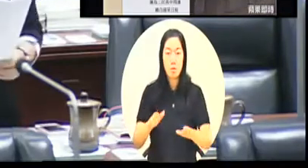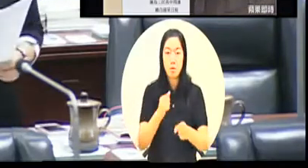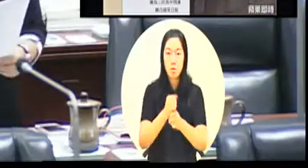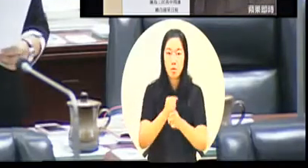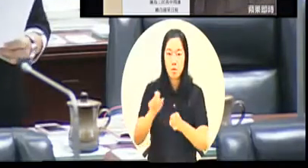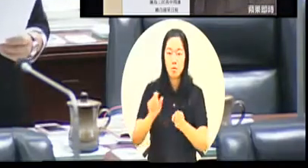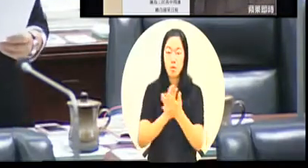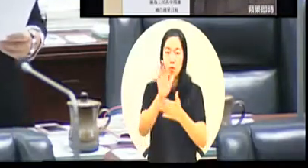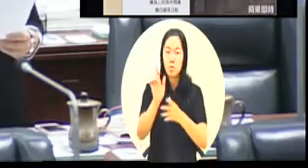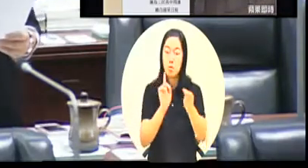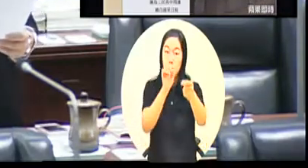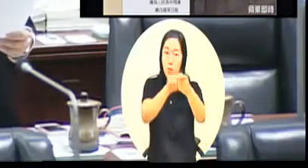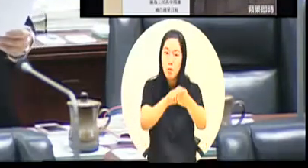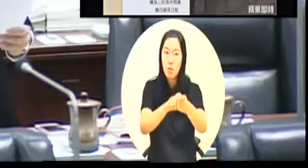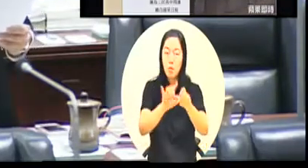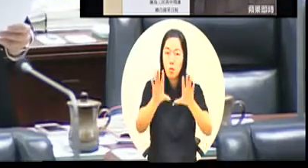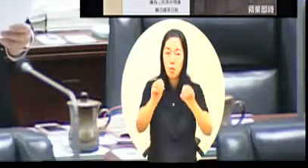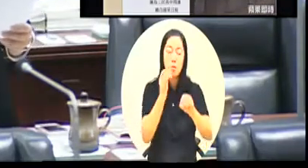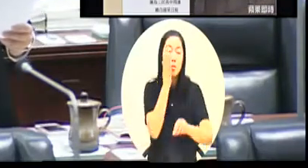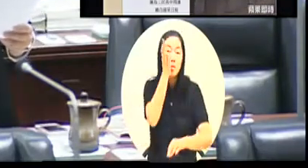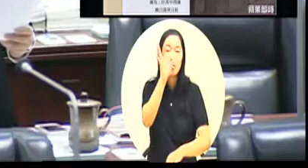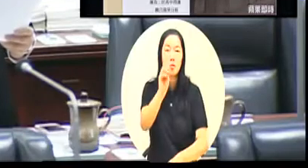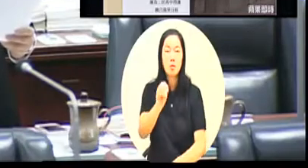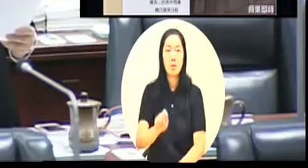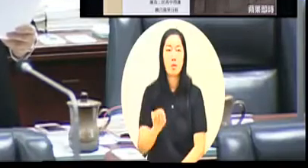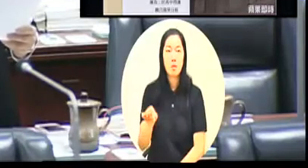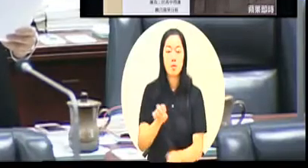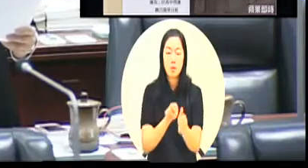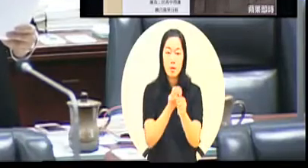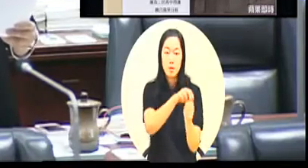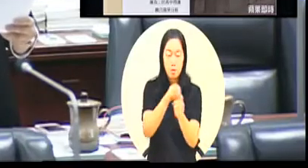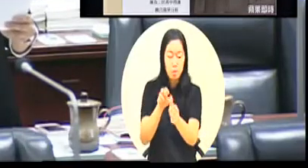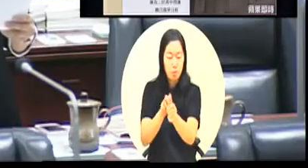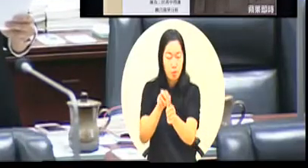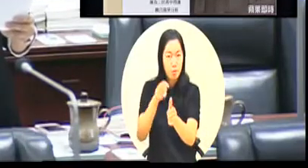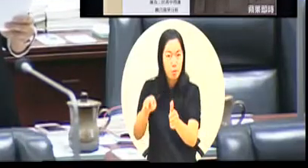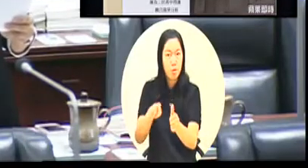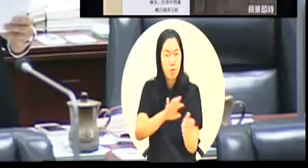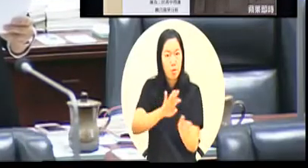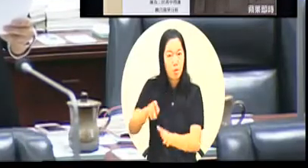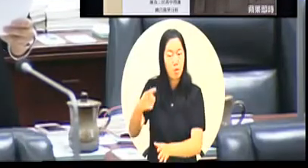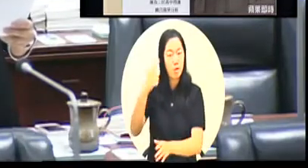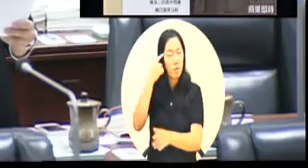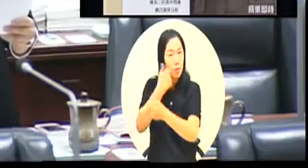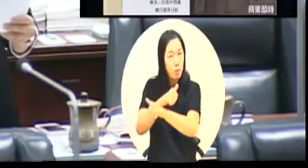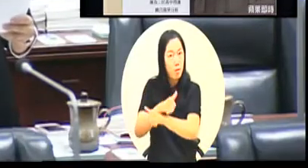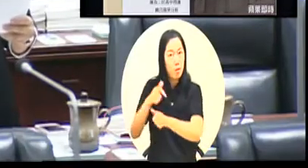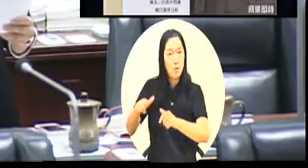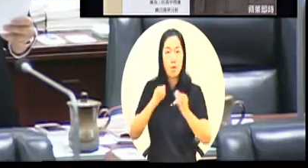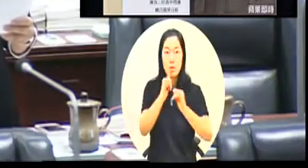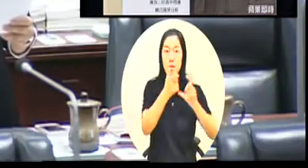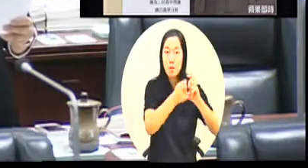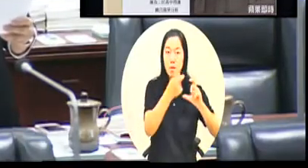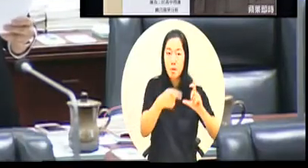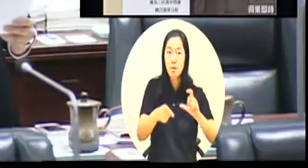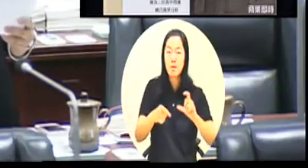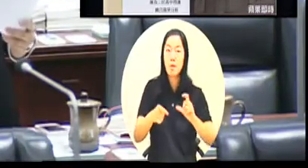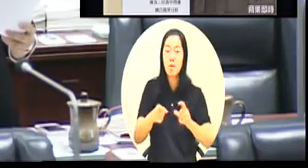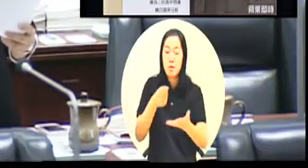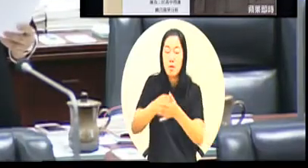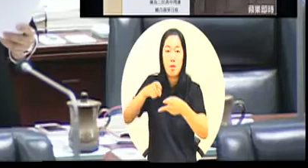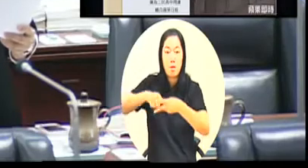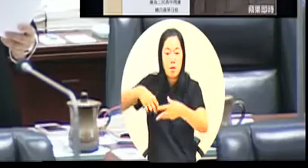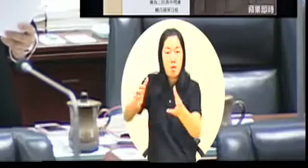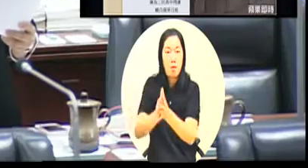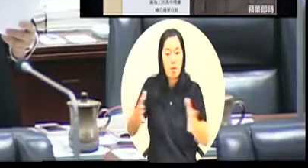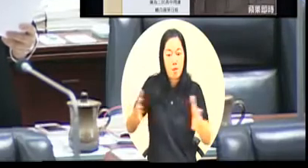标是不是能够顺利啊？那除了认养之外，有没有办法去考虑跟社区或者是志工团体做结